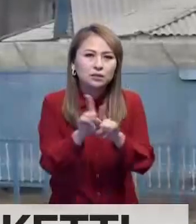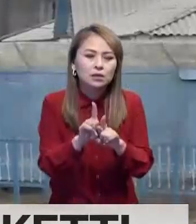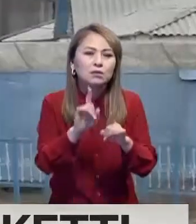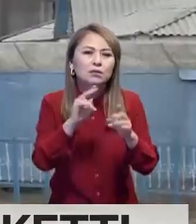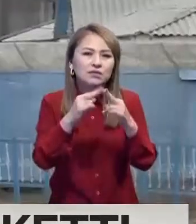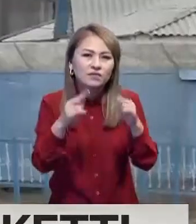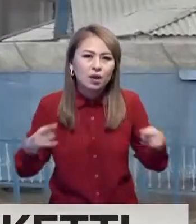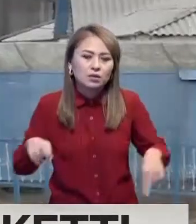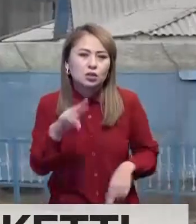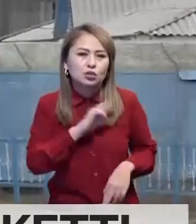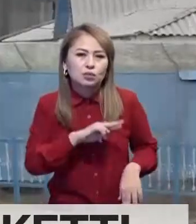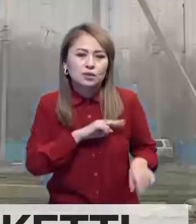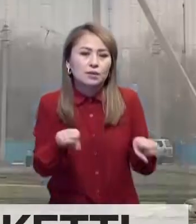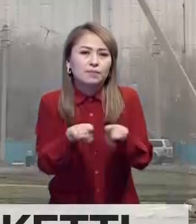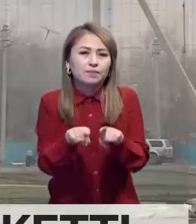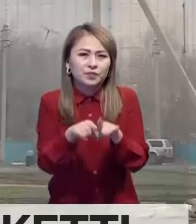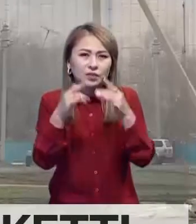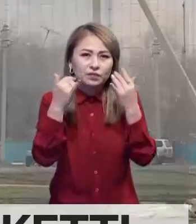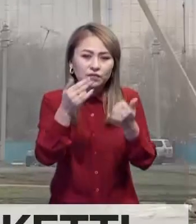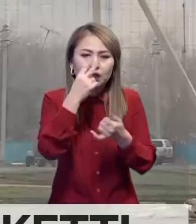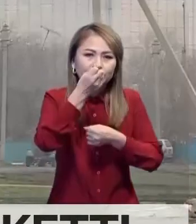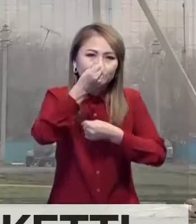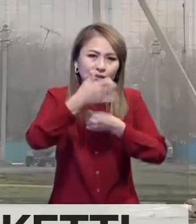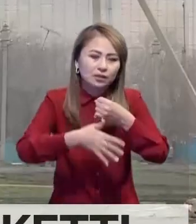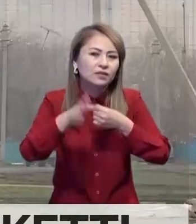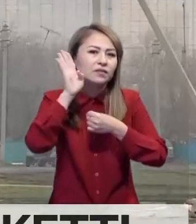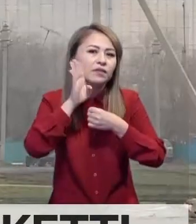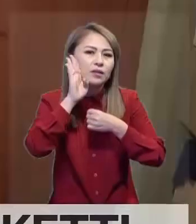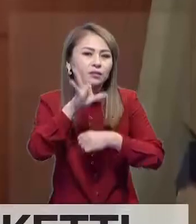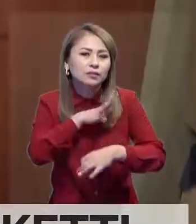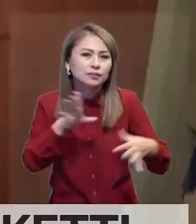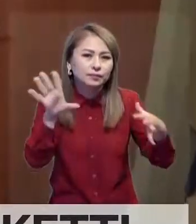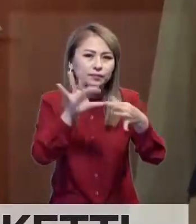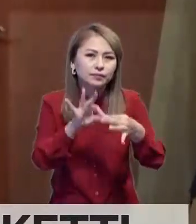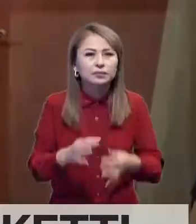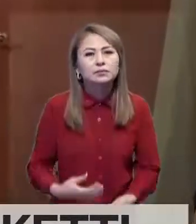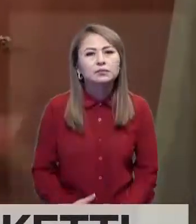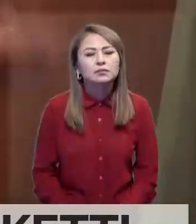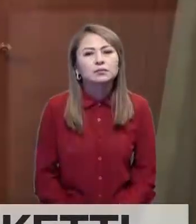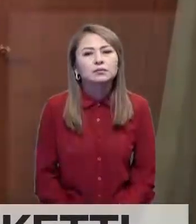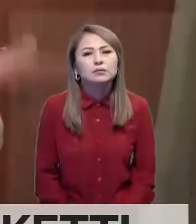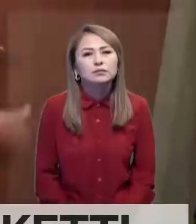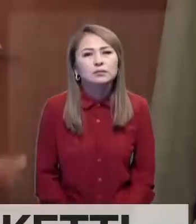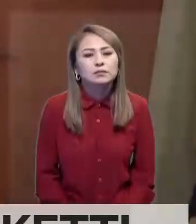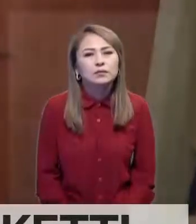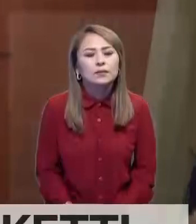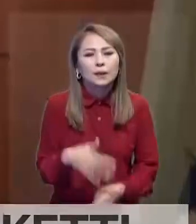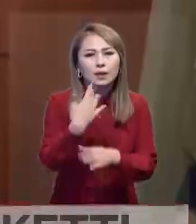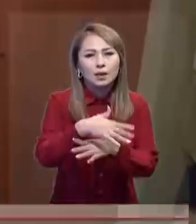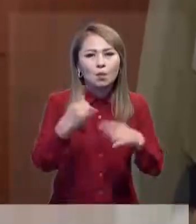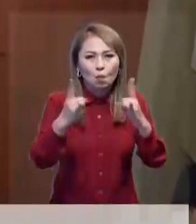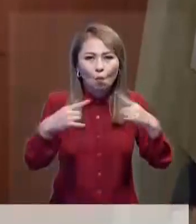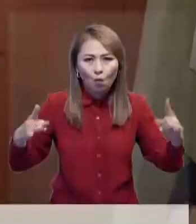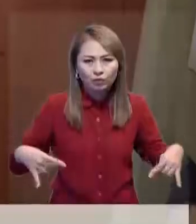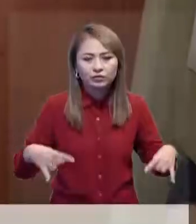нысандар қалыпты жұмыс істеп тұр. Олардың барлығы орталықтандырылған су жүйесіне қосылған. Бұрын мысалы далаға бөшке қойып, бөшкеге